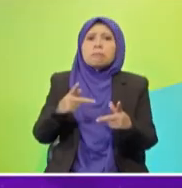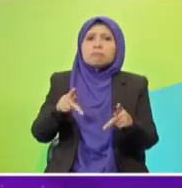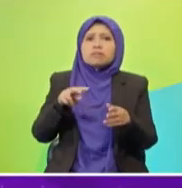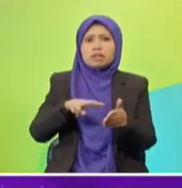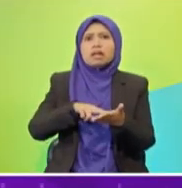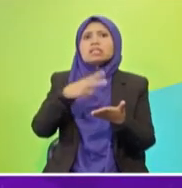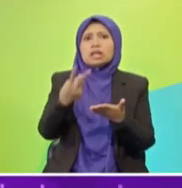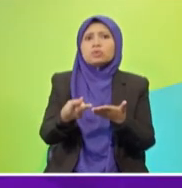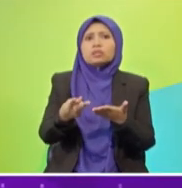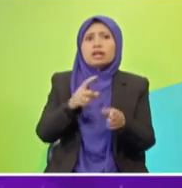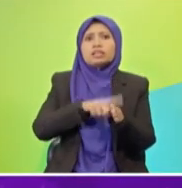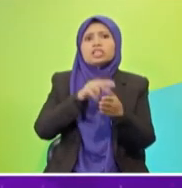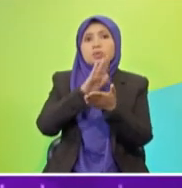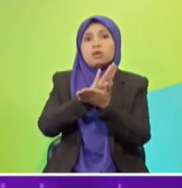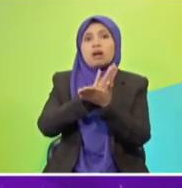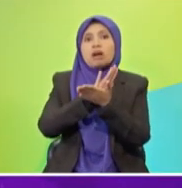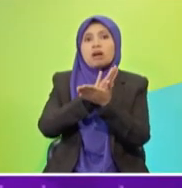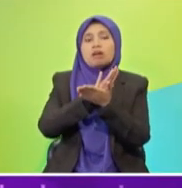karena pernah